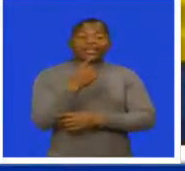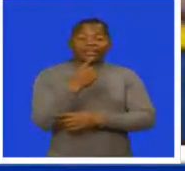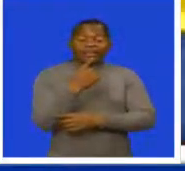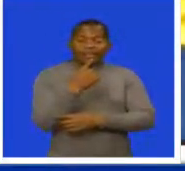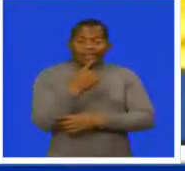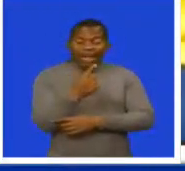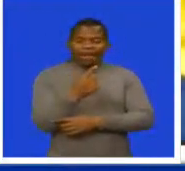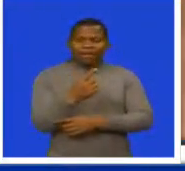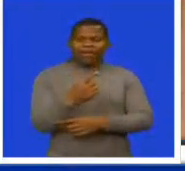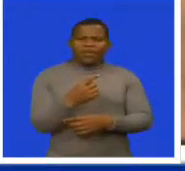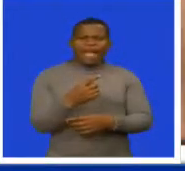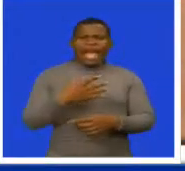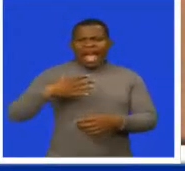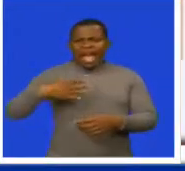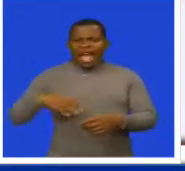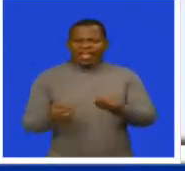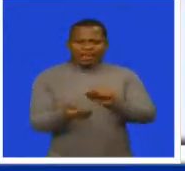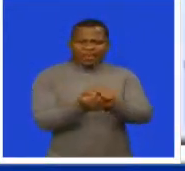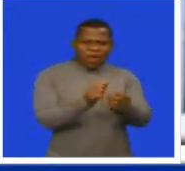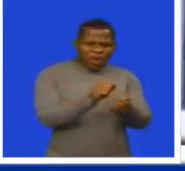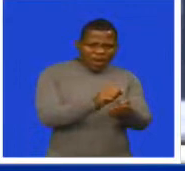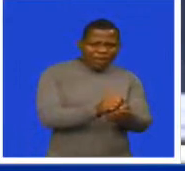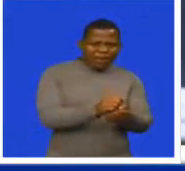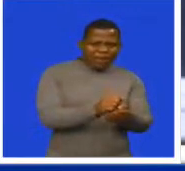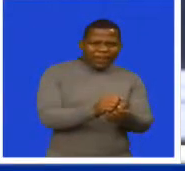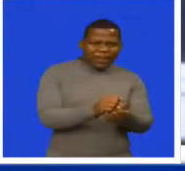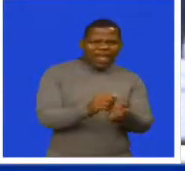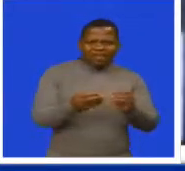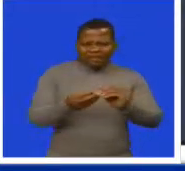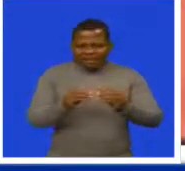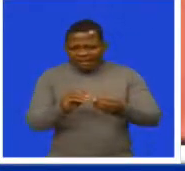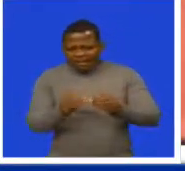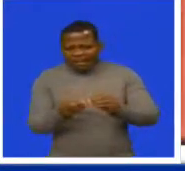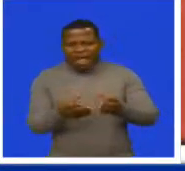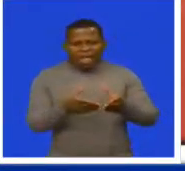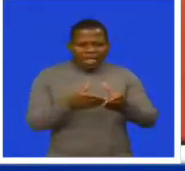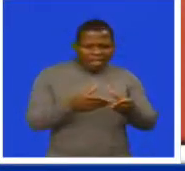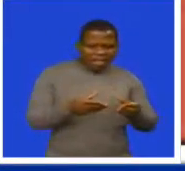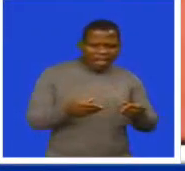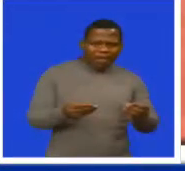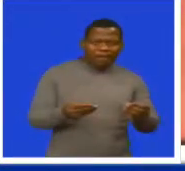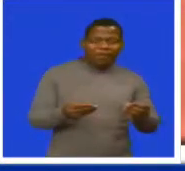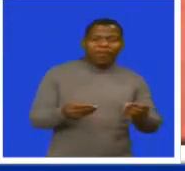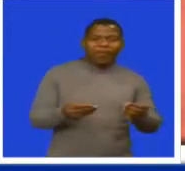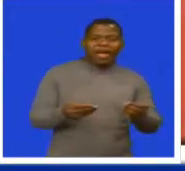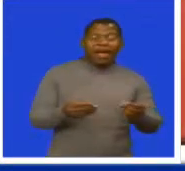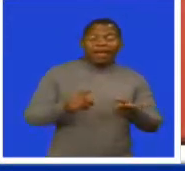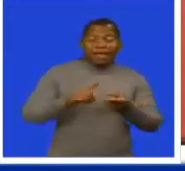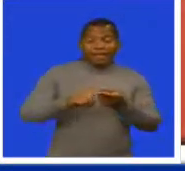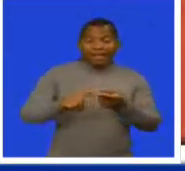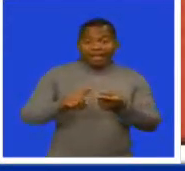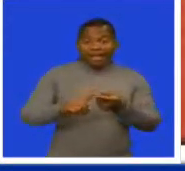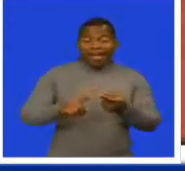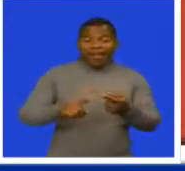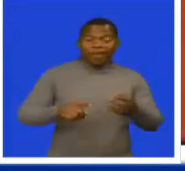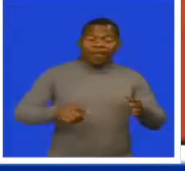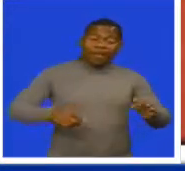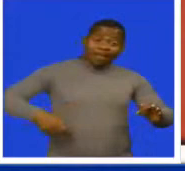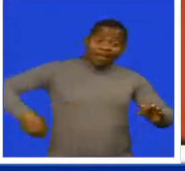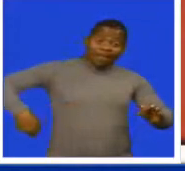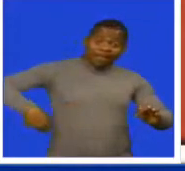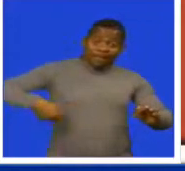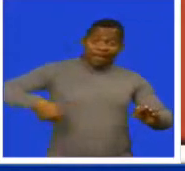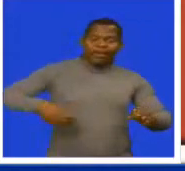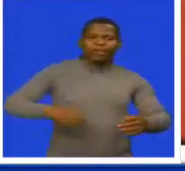mdlalo. I think inkinga le bekhona kube ukuthi mhlambe banga be happy ngema